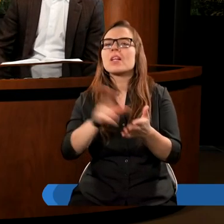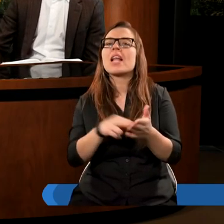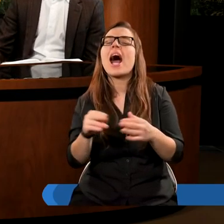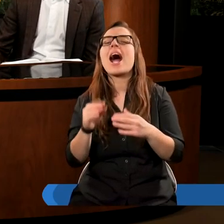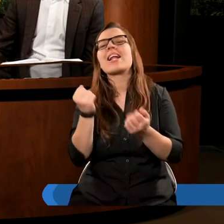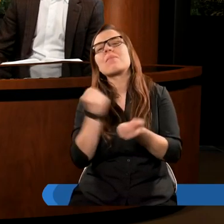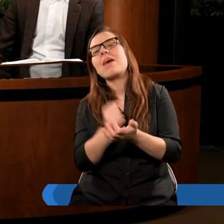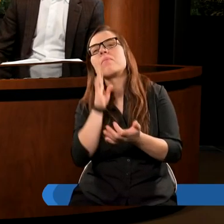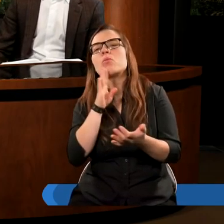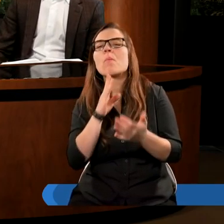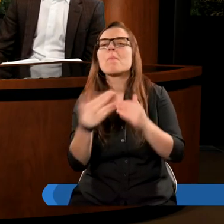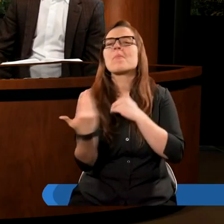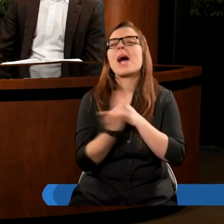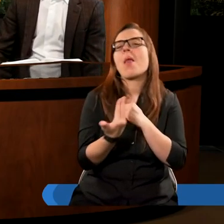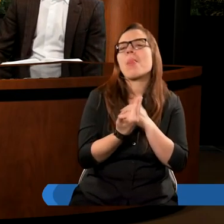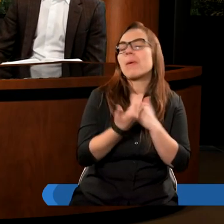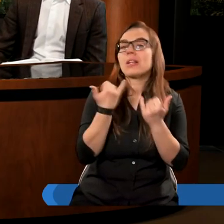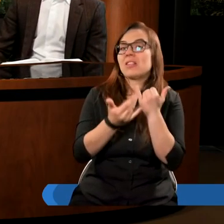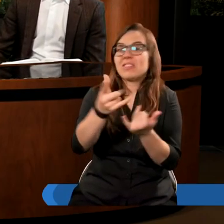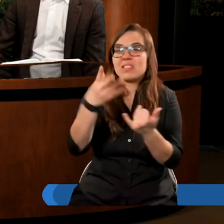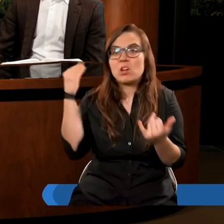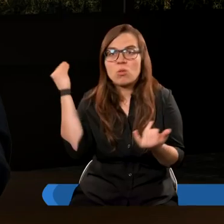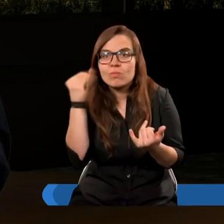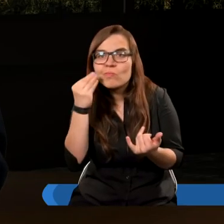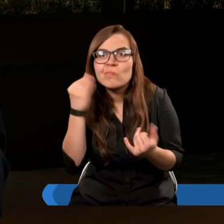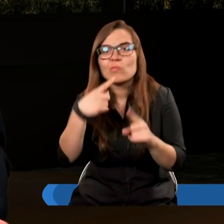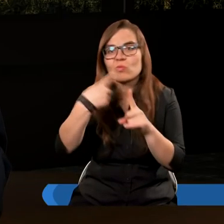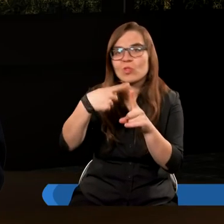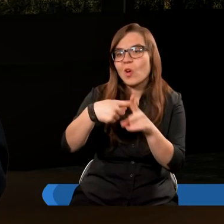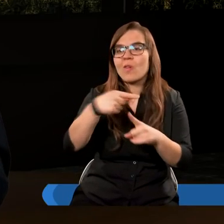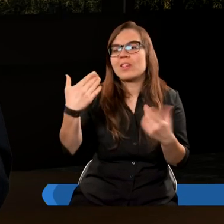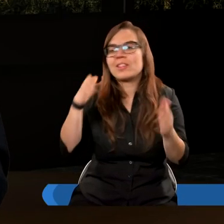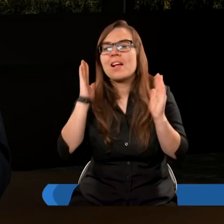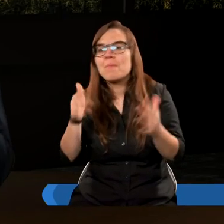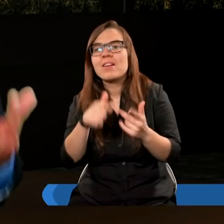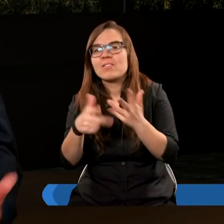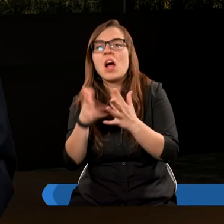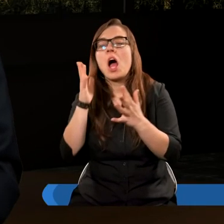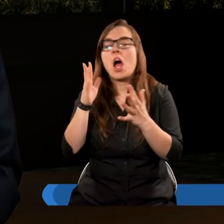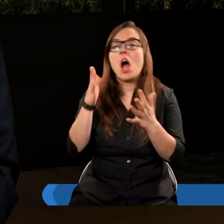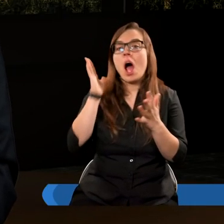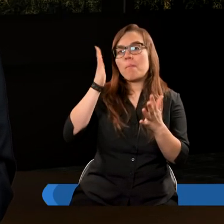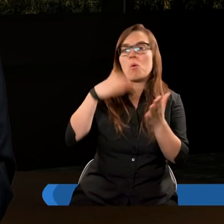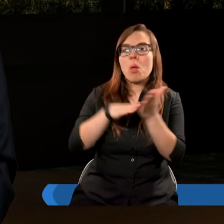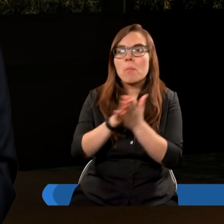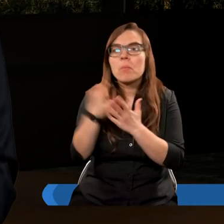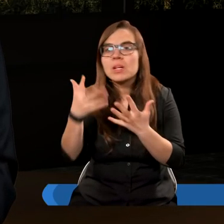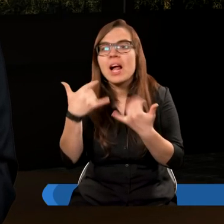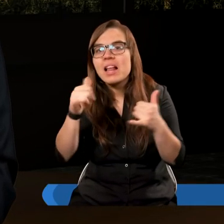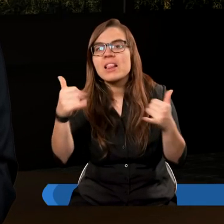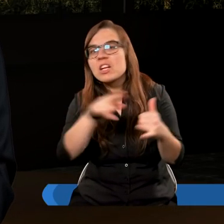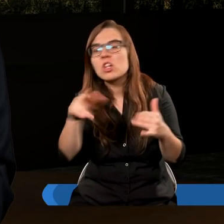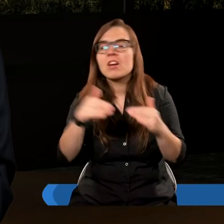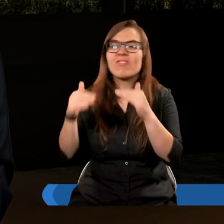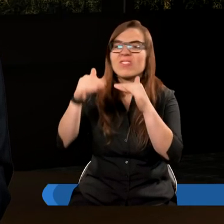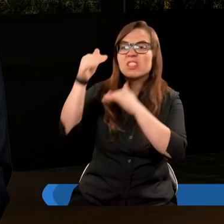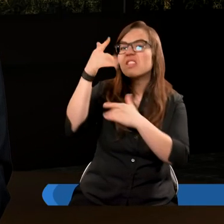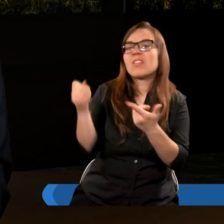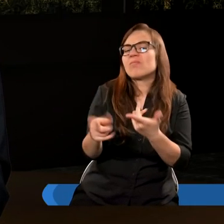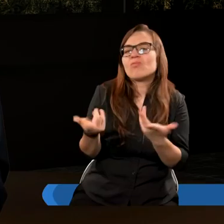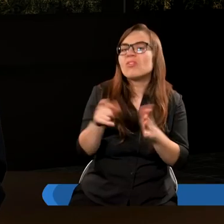matematyki, ktoś się dobrze nie nauczy dodawać, odejmować mnożyć i tak dalej, a później będzie chciał zajmować się jakąś wyższą matematyką.